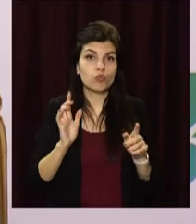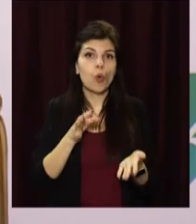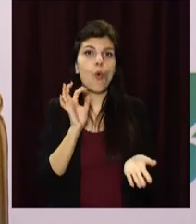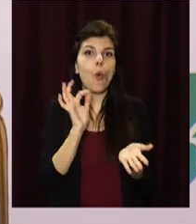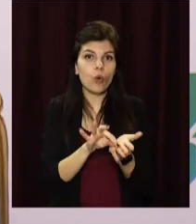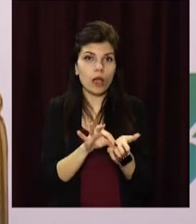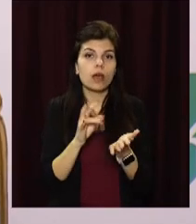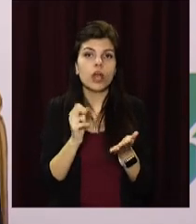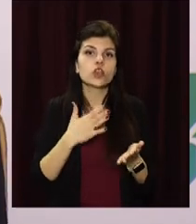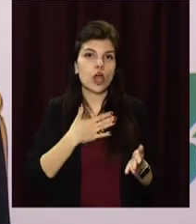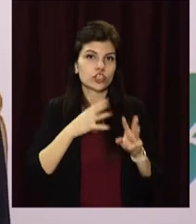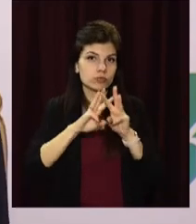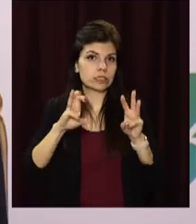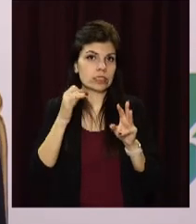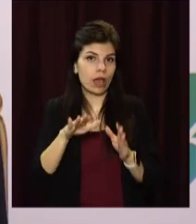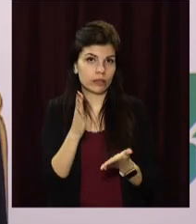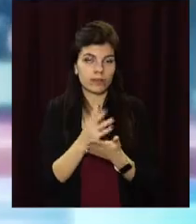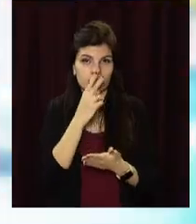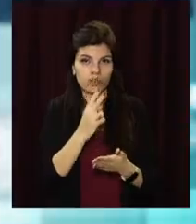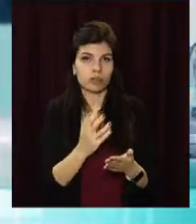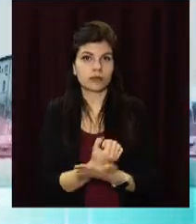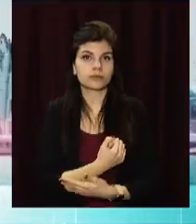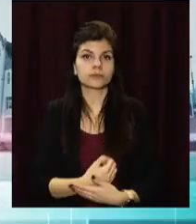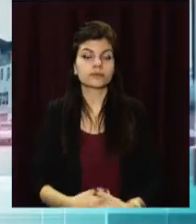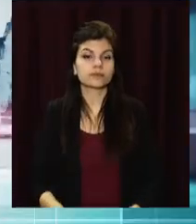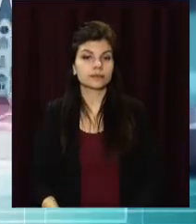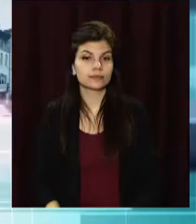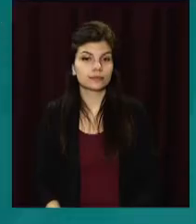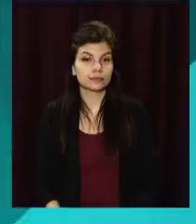вказана на нашому сайті.